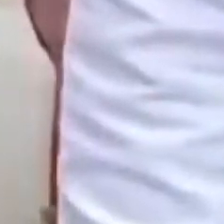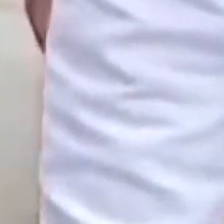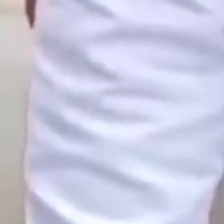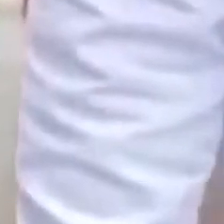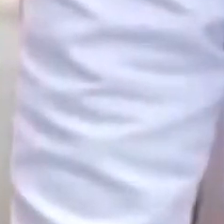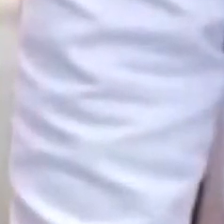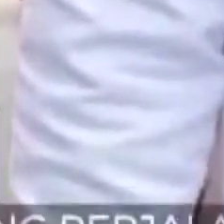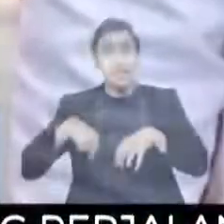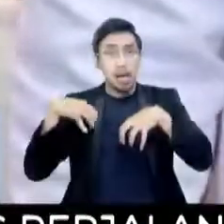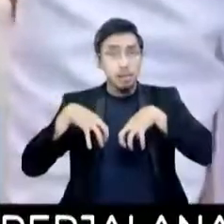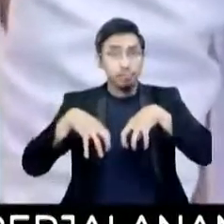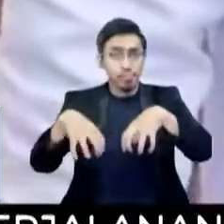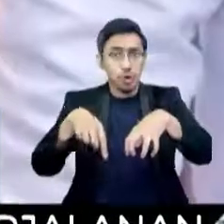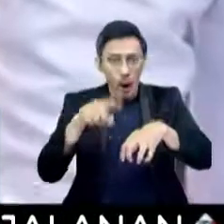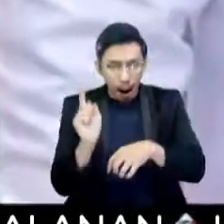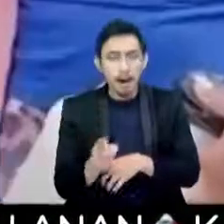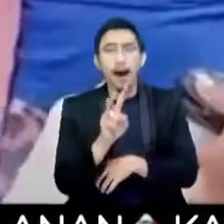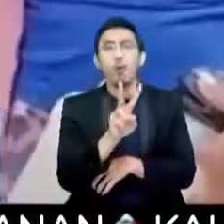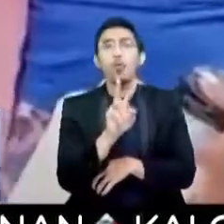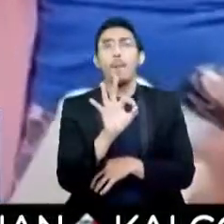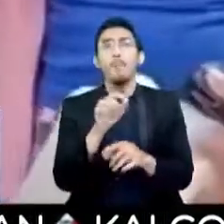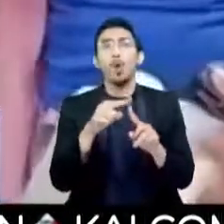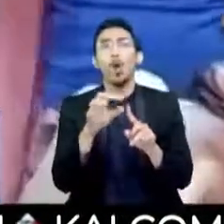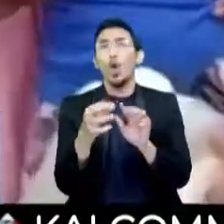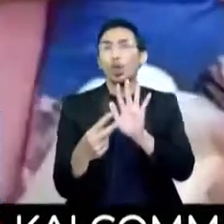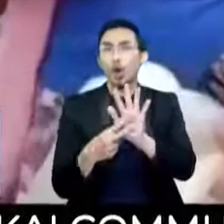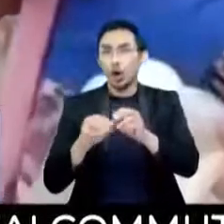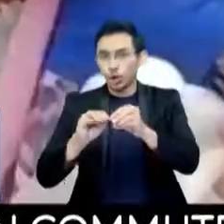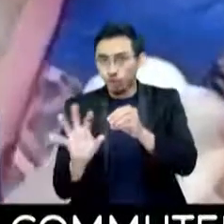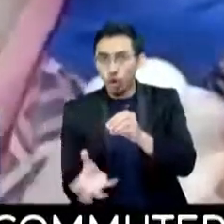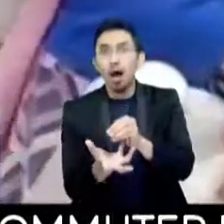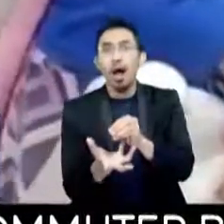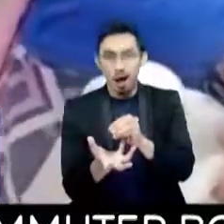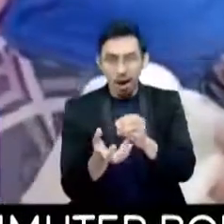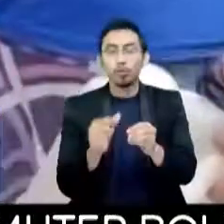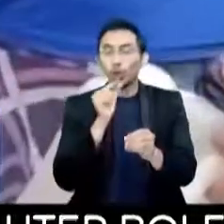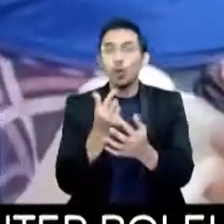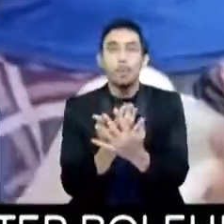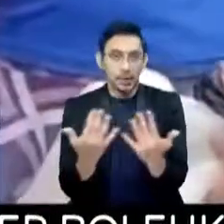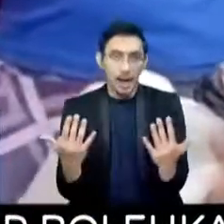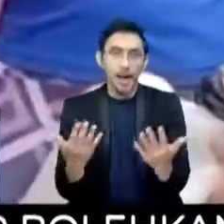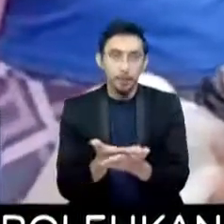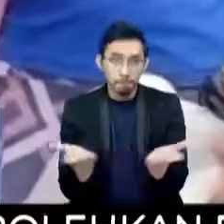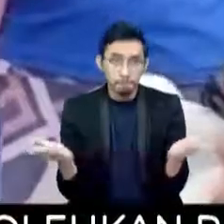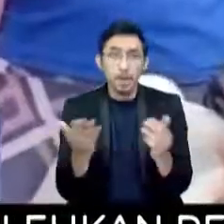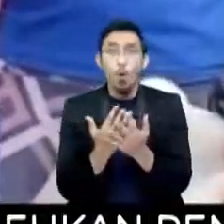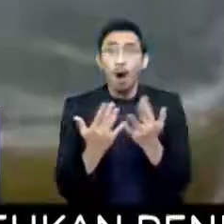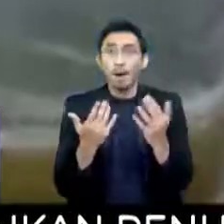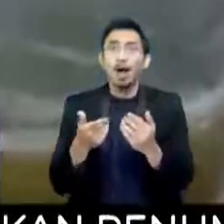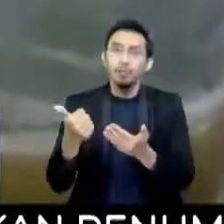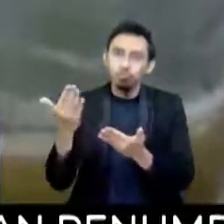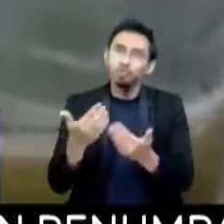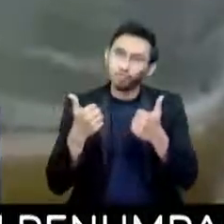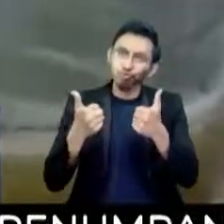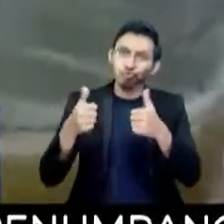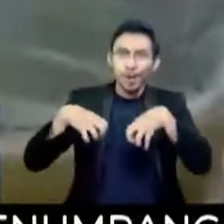kali ini penyelenggara menyediakan 20 ton minyak goreng curah untuk memenuhi kebutuhan masyarakat warga menyambut baik bazar minyak goreng murah